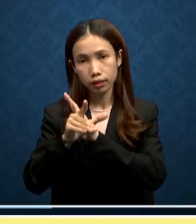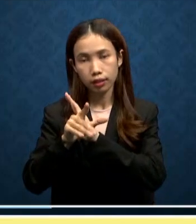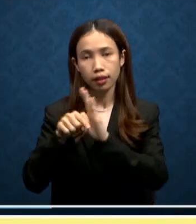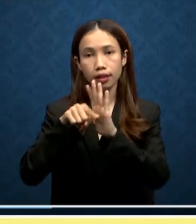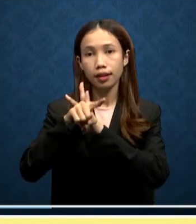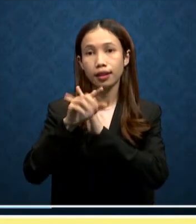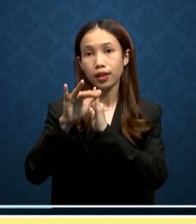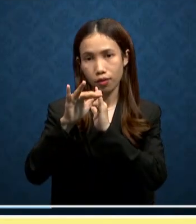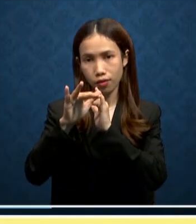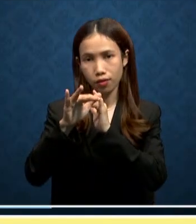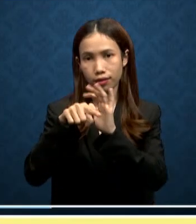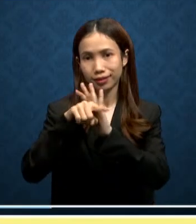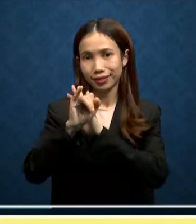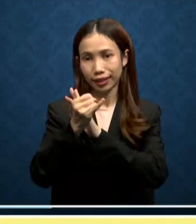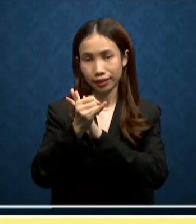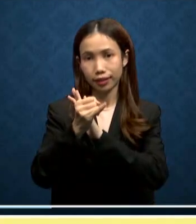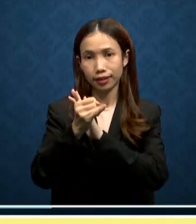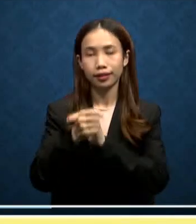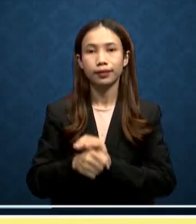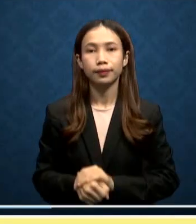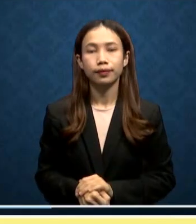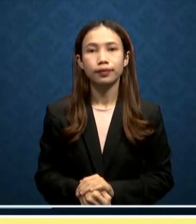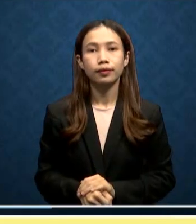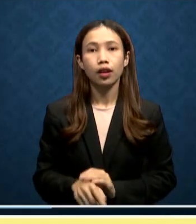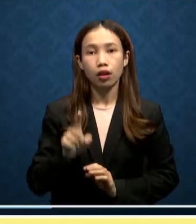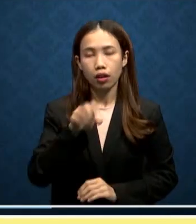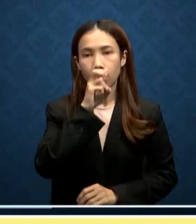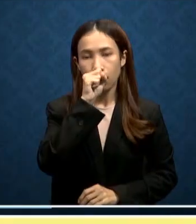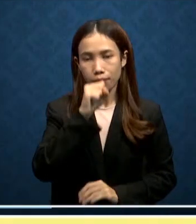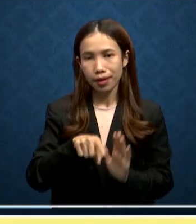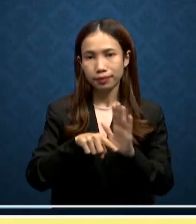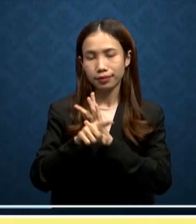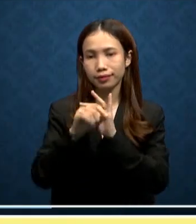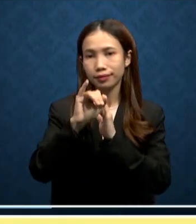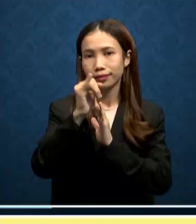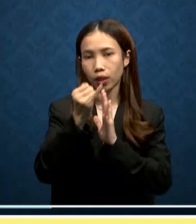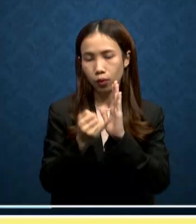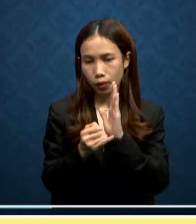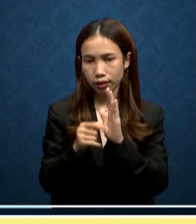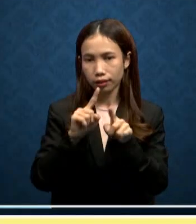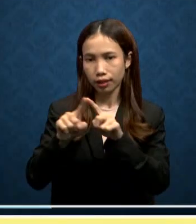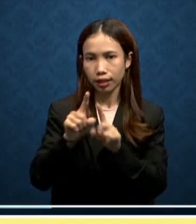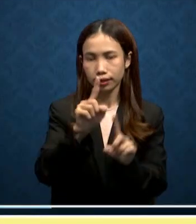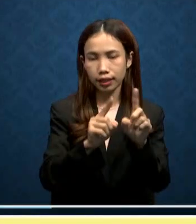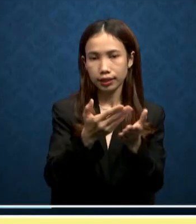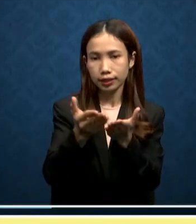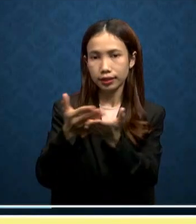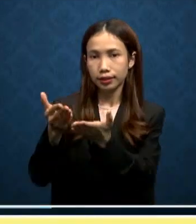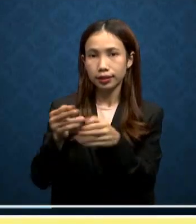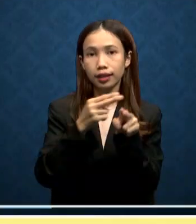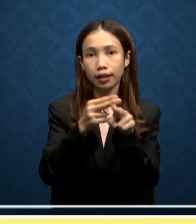ระยองจันทบุรีอย่างเงี้ยท่านปล่อยให้แต่ละจังหวัดประมูลเองเองมันอาจจะมีมี